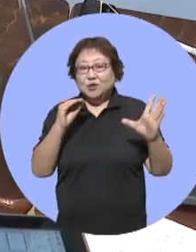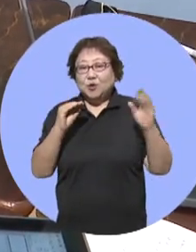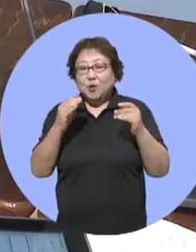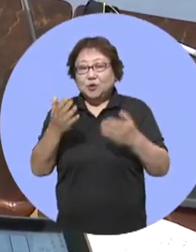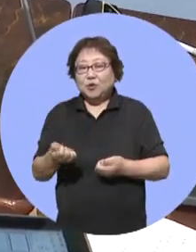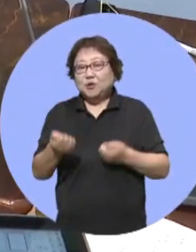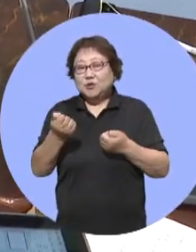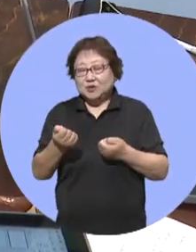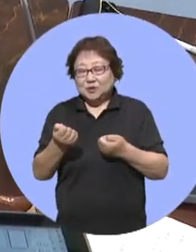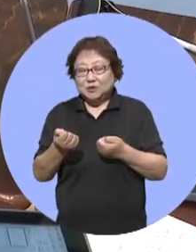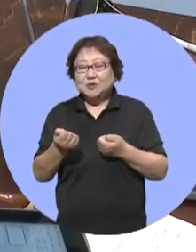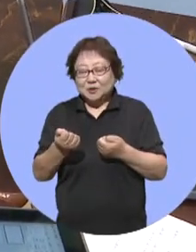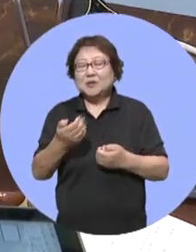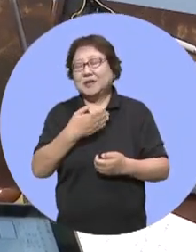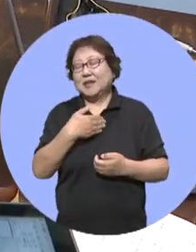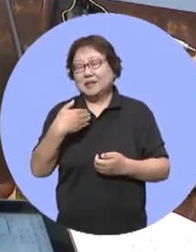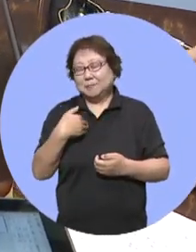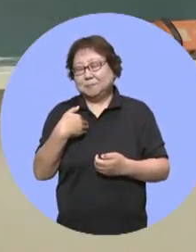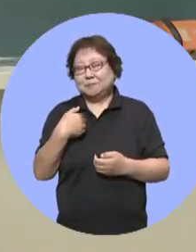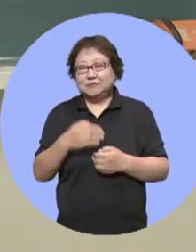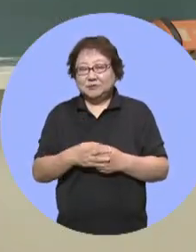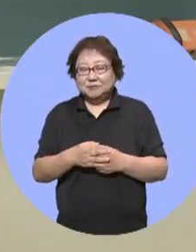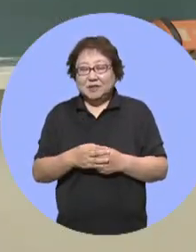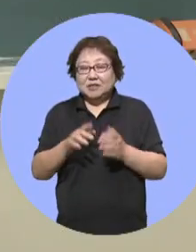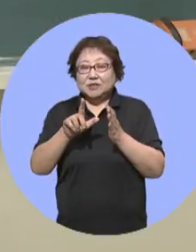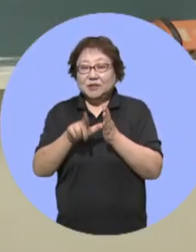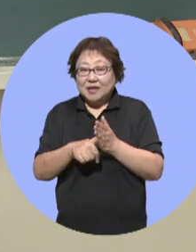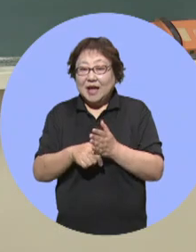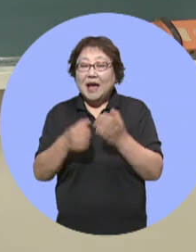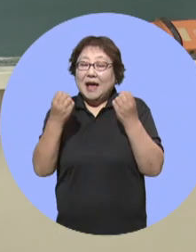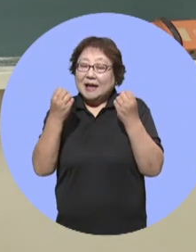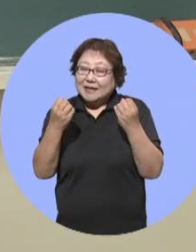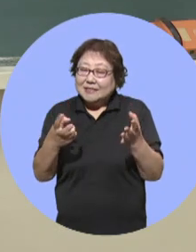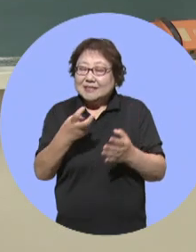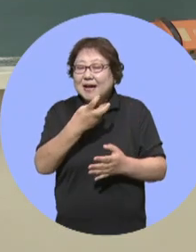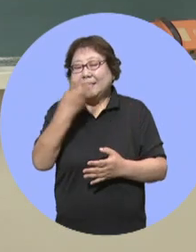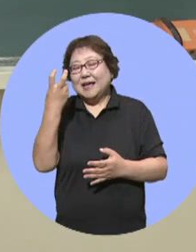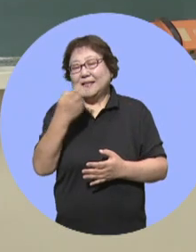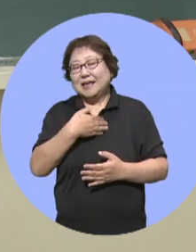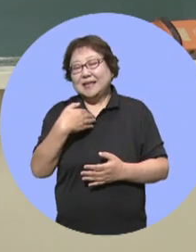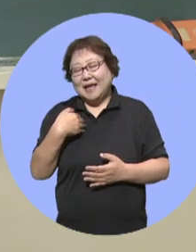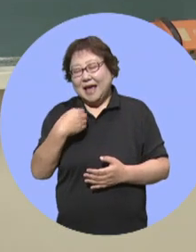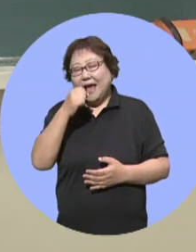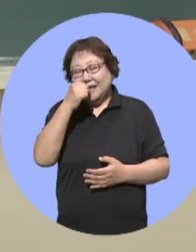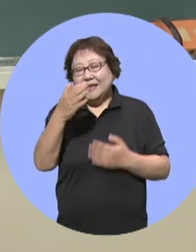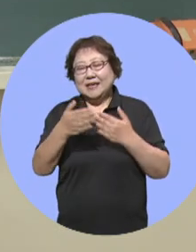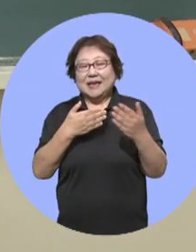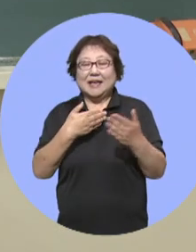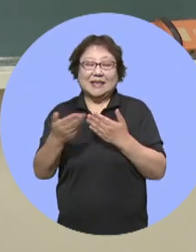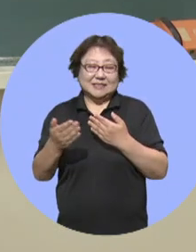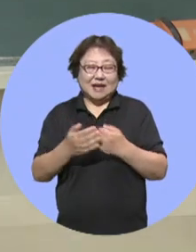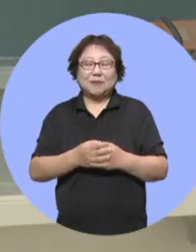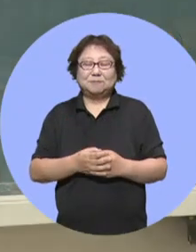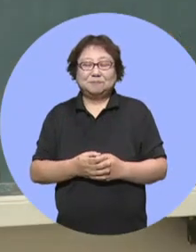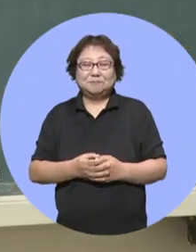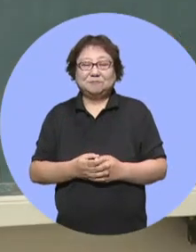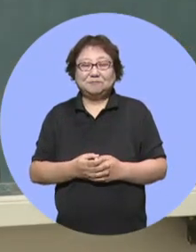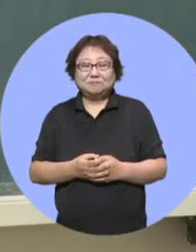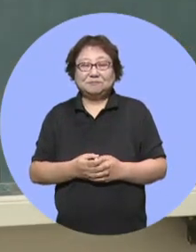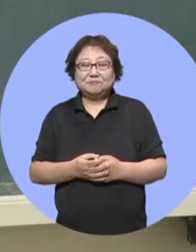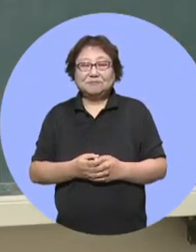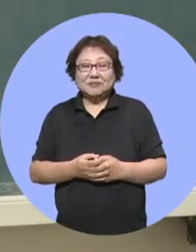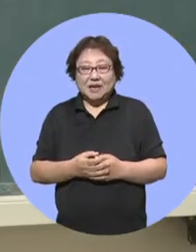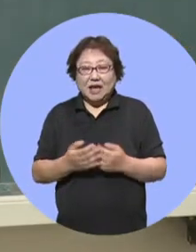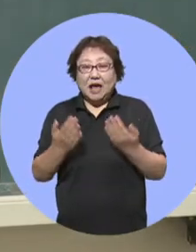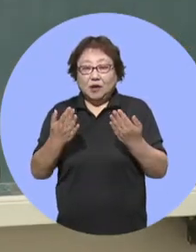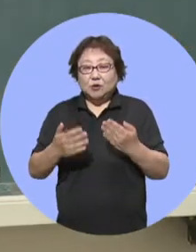有する場面があって、その時に新たな発見ができて、すごくいい経験になりました。校